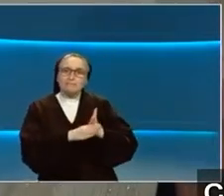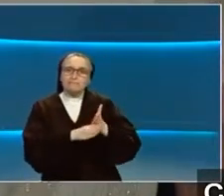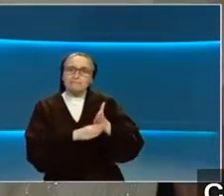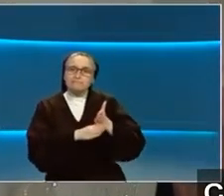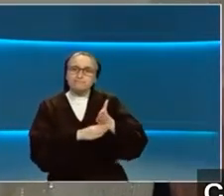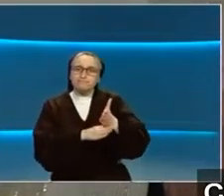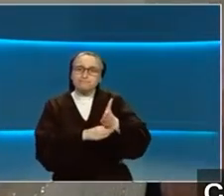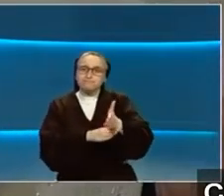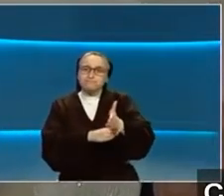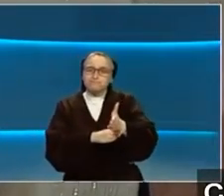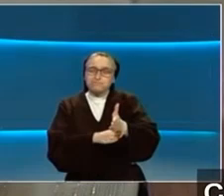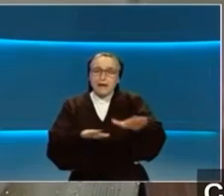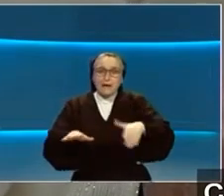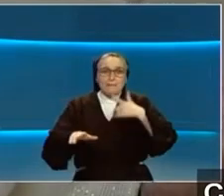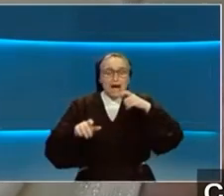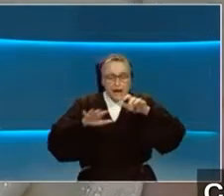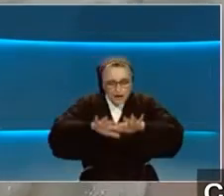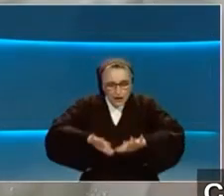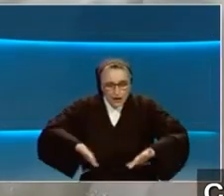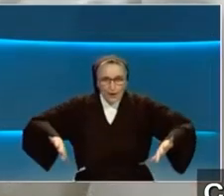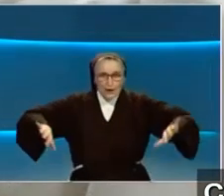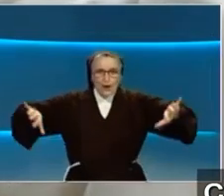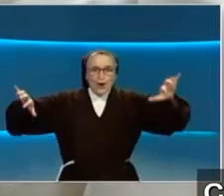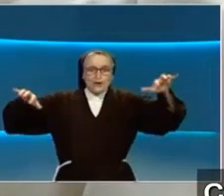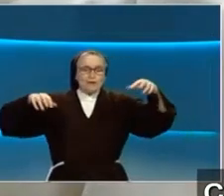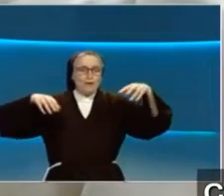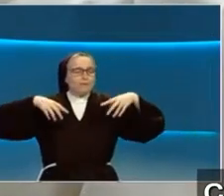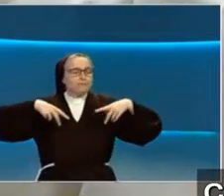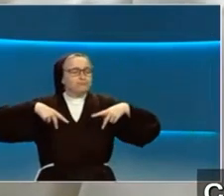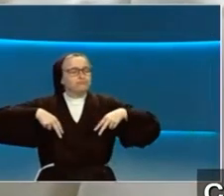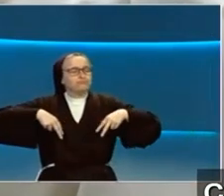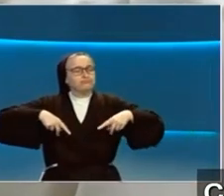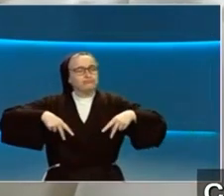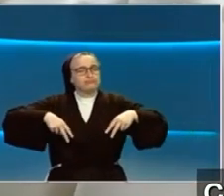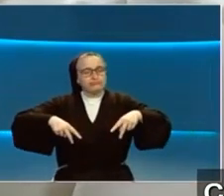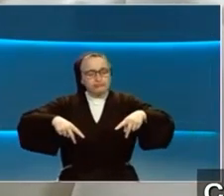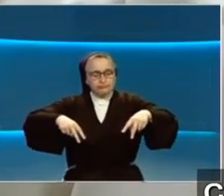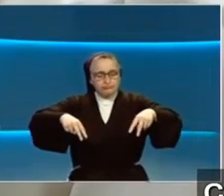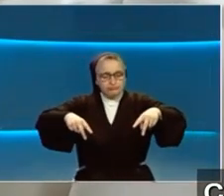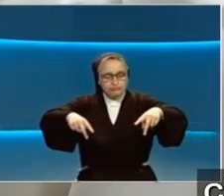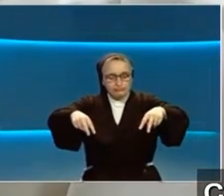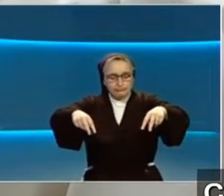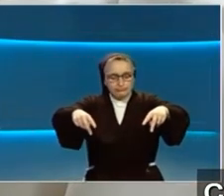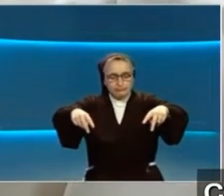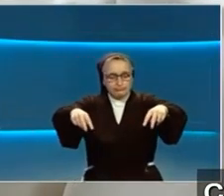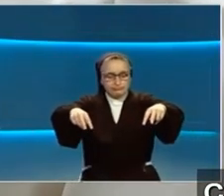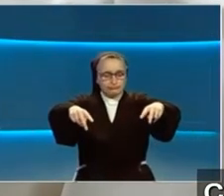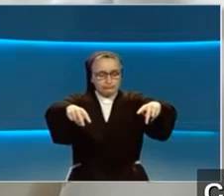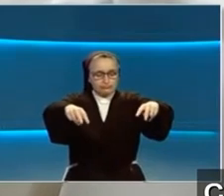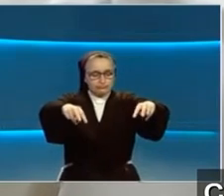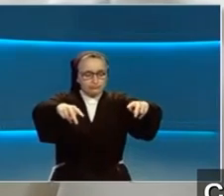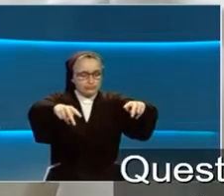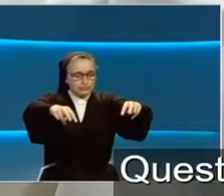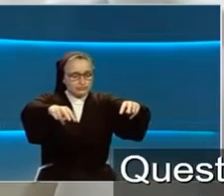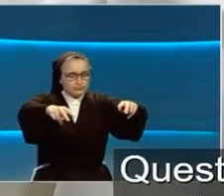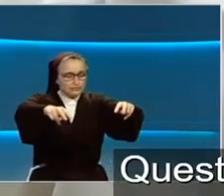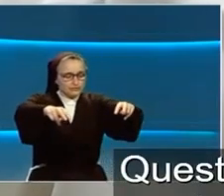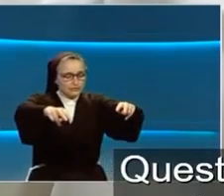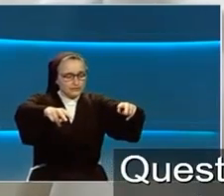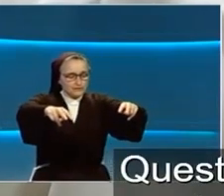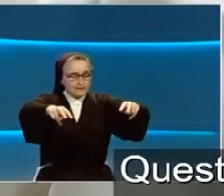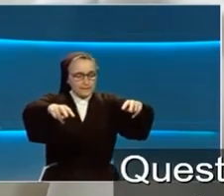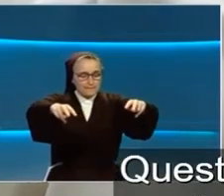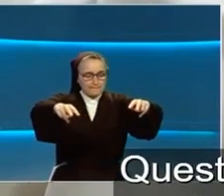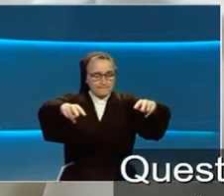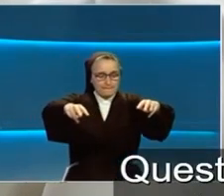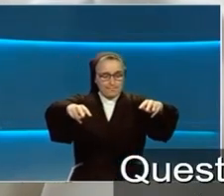mare rubrum, sic vestigio transire